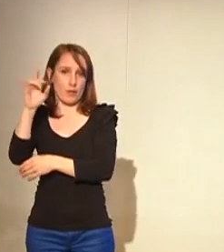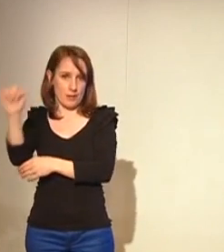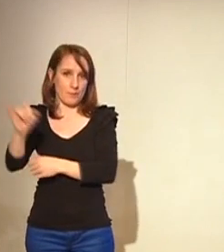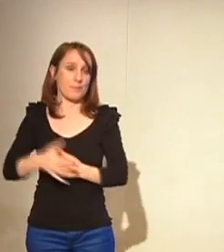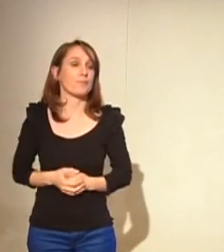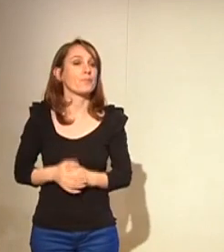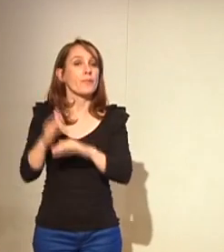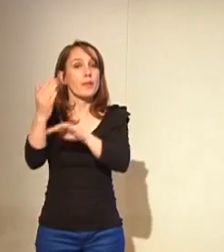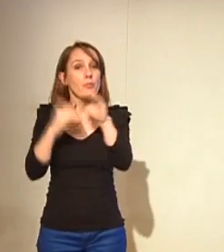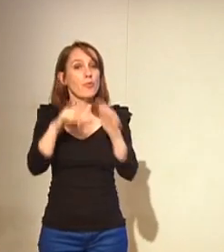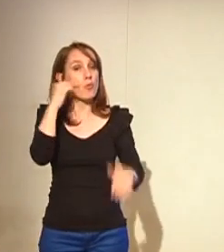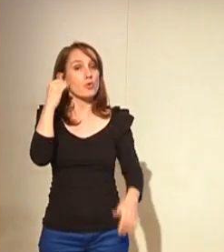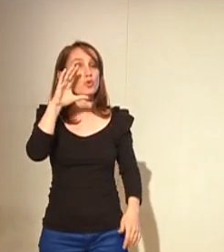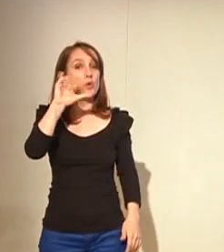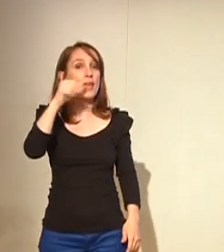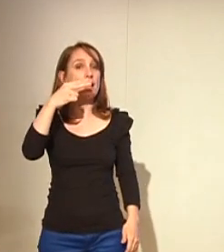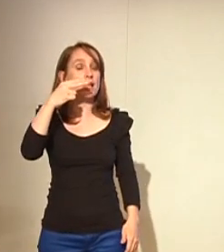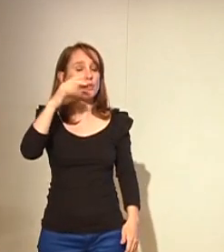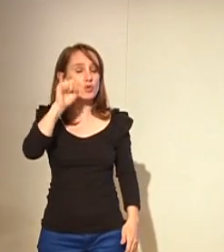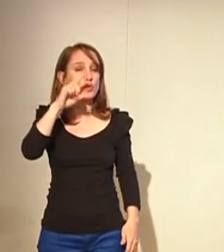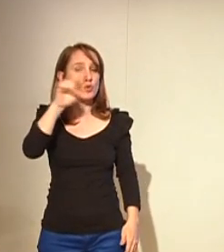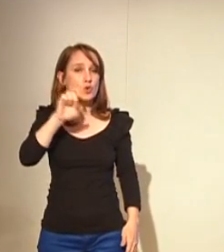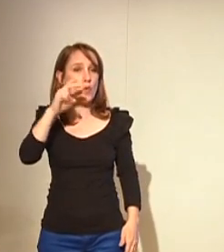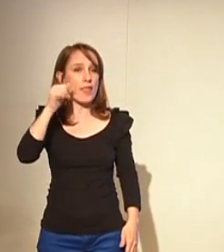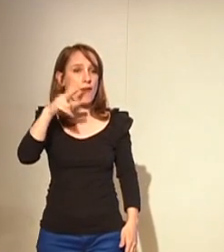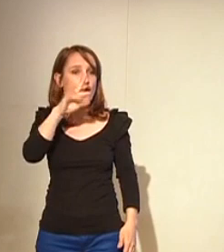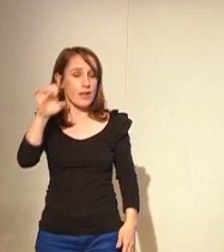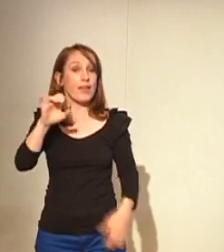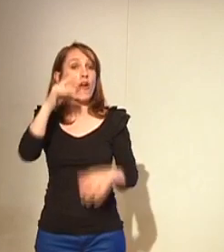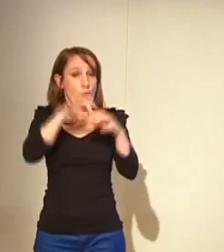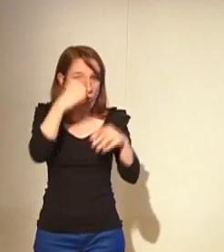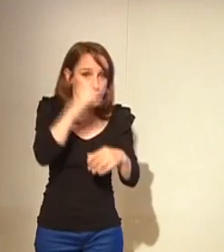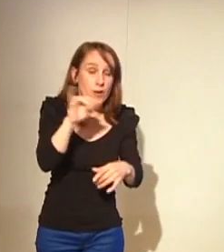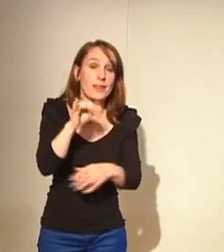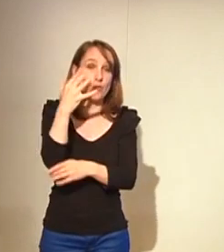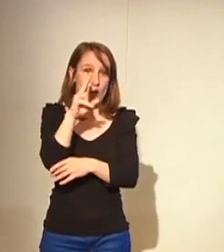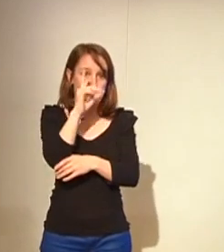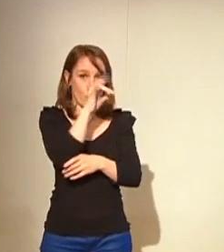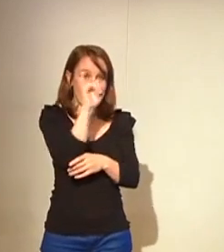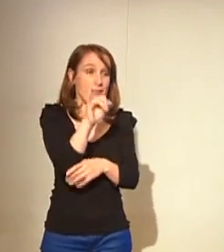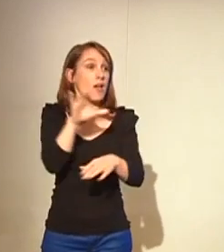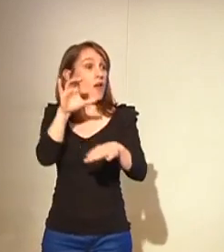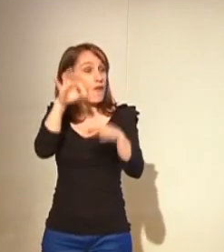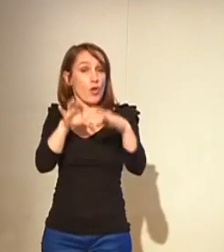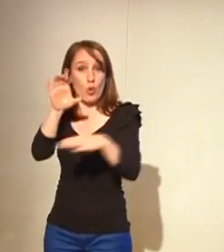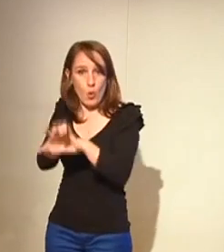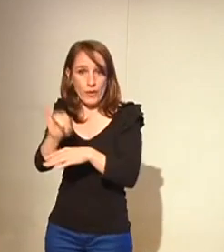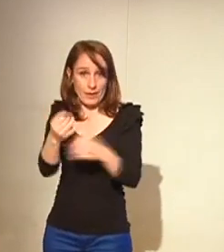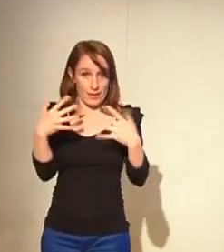pour monsieur casenav qui est pour umpudi qui est contre